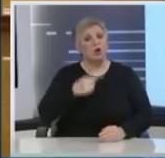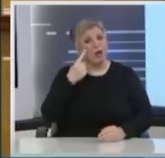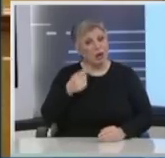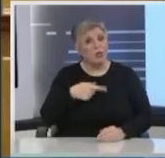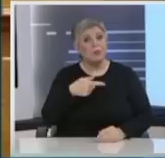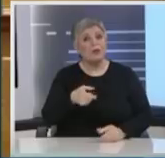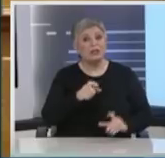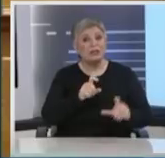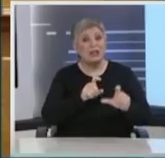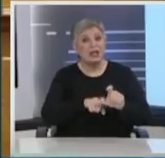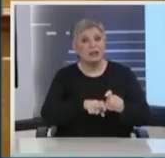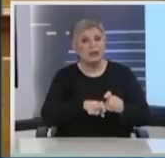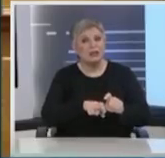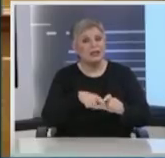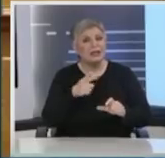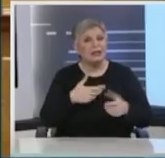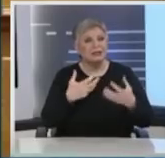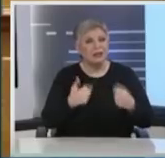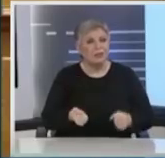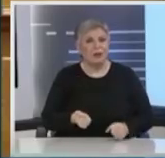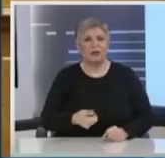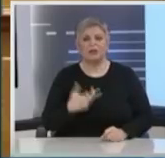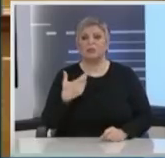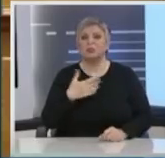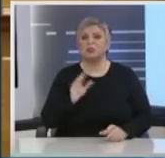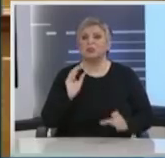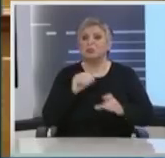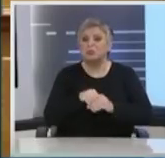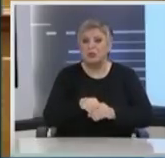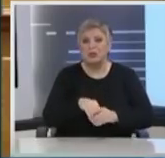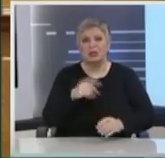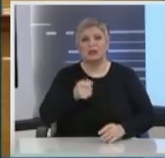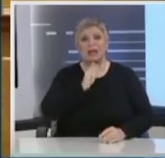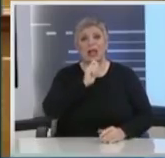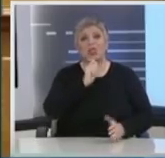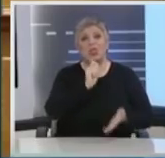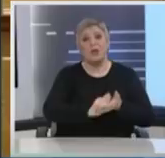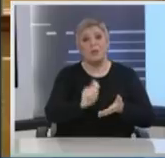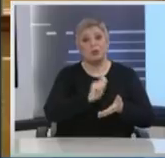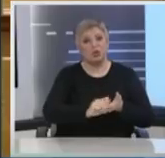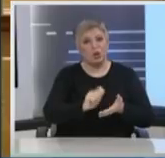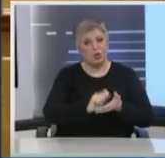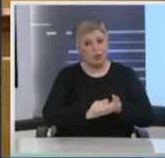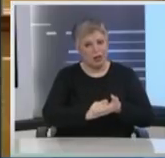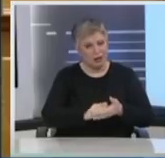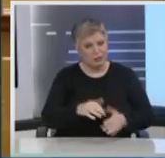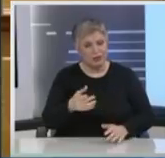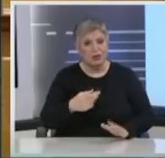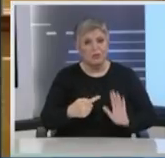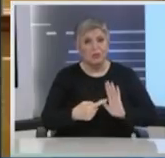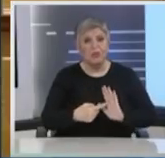αυτές? Υπάρχουν άλλοι δημοσιογράφοι οι οποίοι φέρονται να